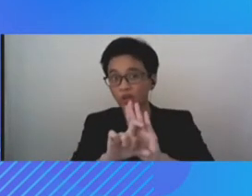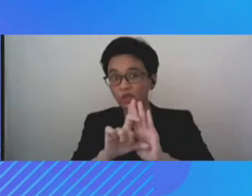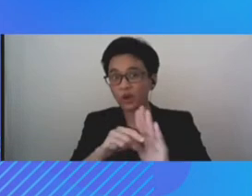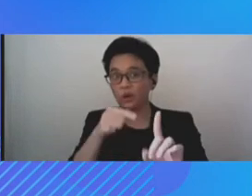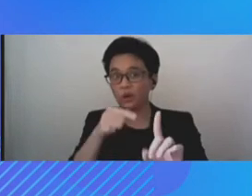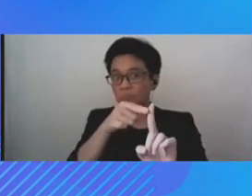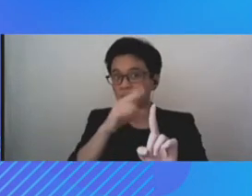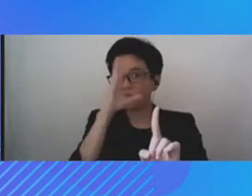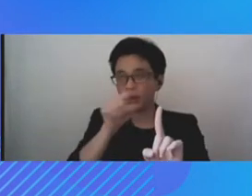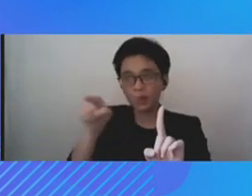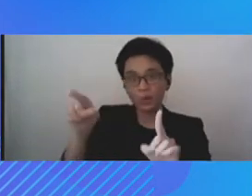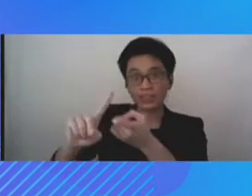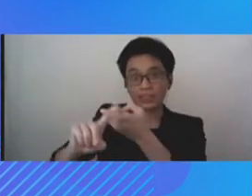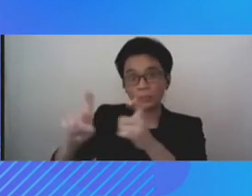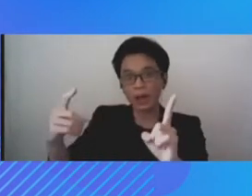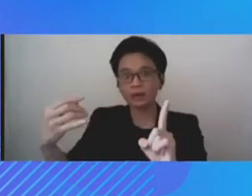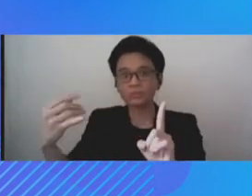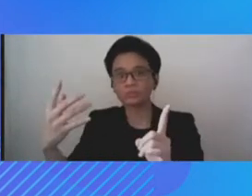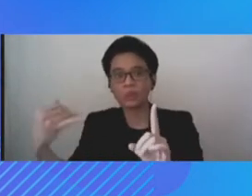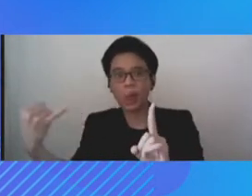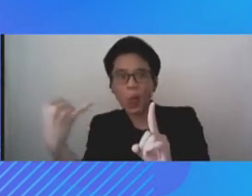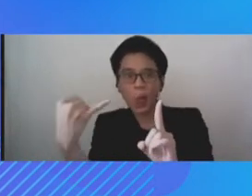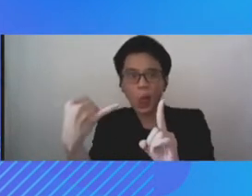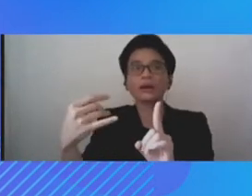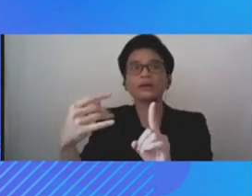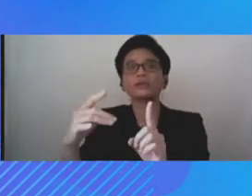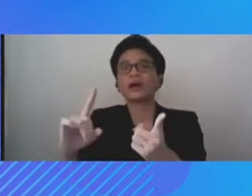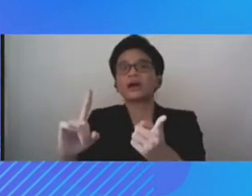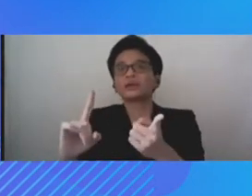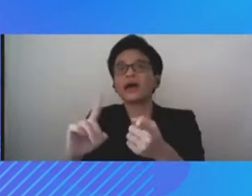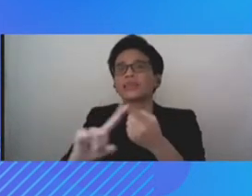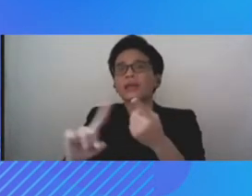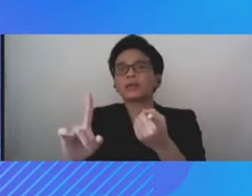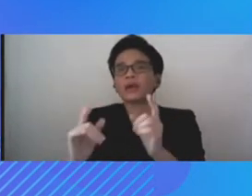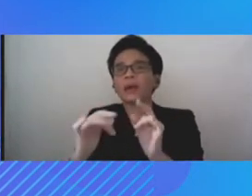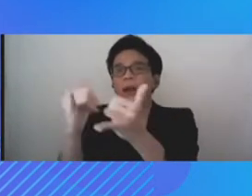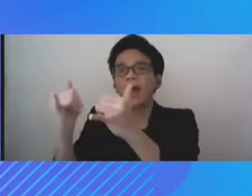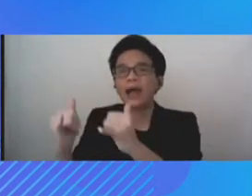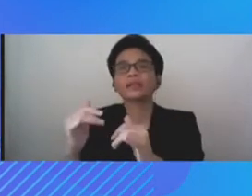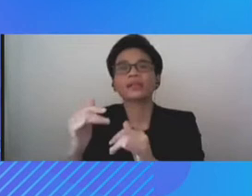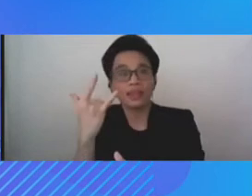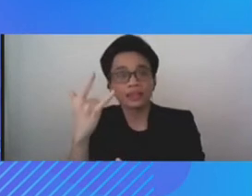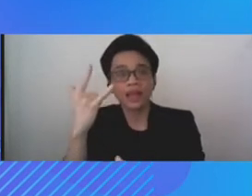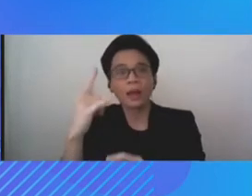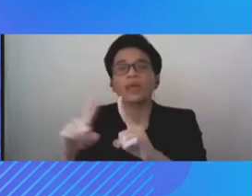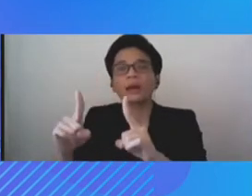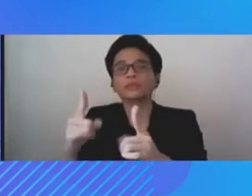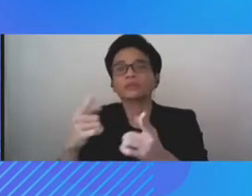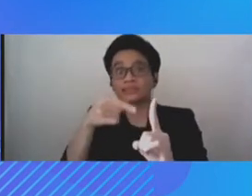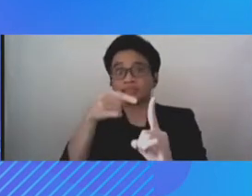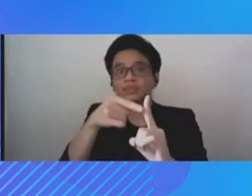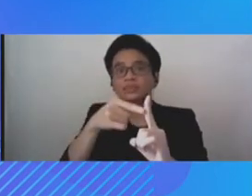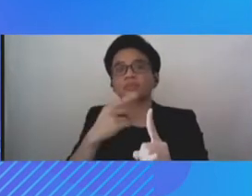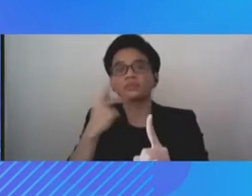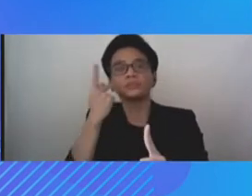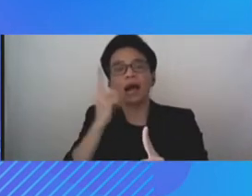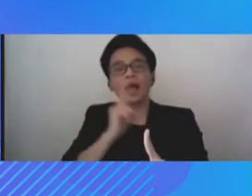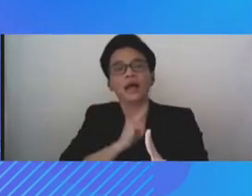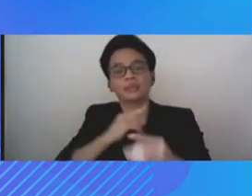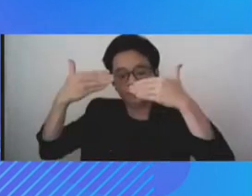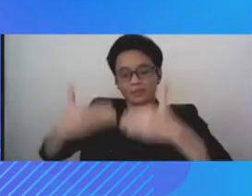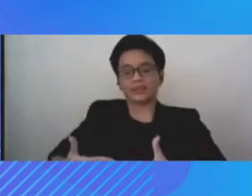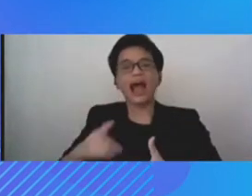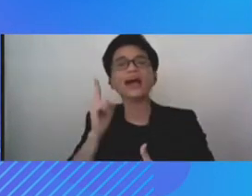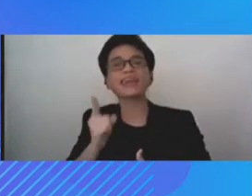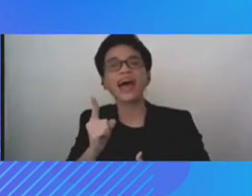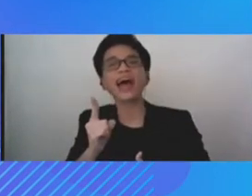kadang suka iseng kayak gitu, tapi dia tetap main, cuma dia berusaha menjaga dirinya kayak gitu, biar tidak diisengin. I see, paham. Jadi